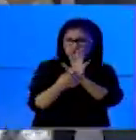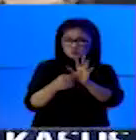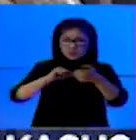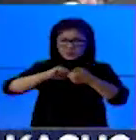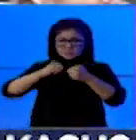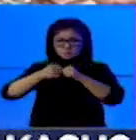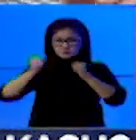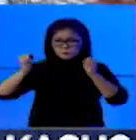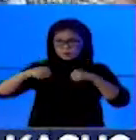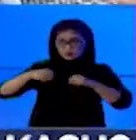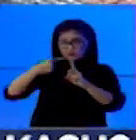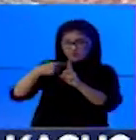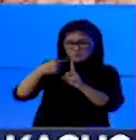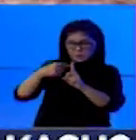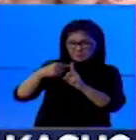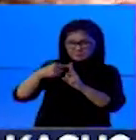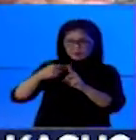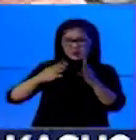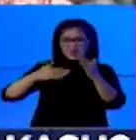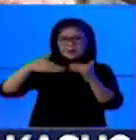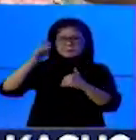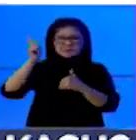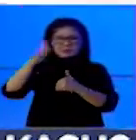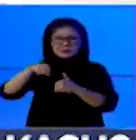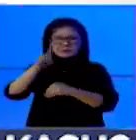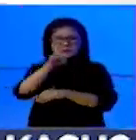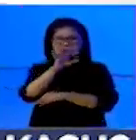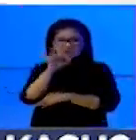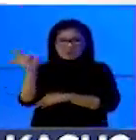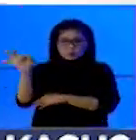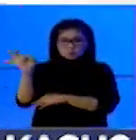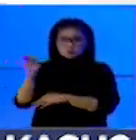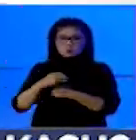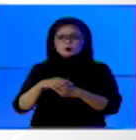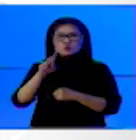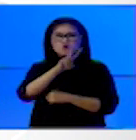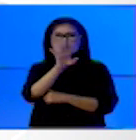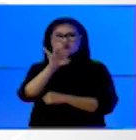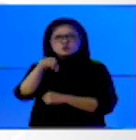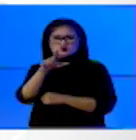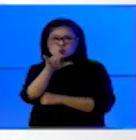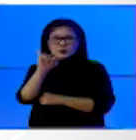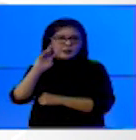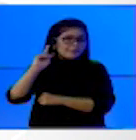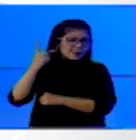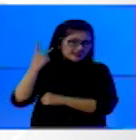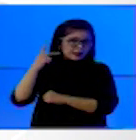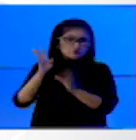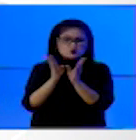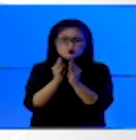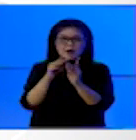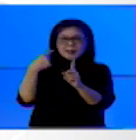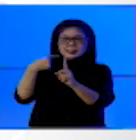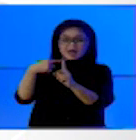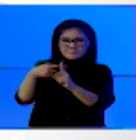konfirmasi positif melampaui 100 ribu. Per 27 Juli, pertambahan kasus positif COVID-19 di Indonesia mencapai lebih